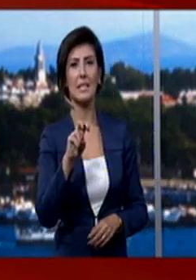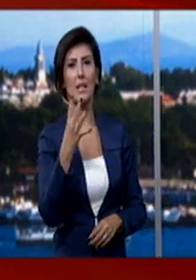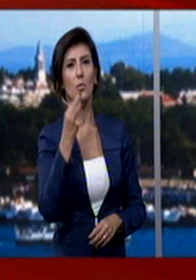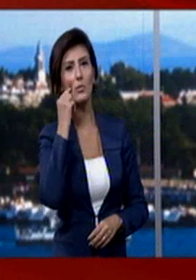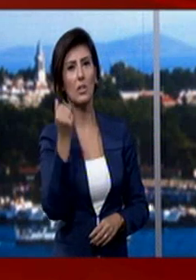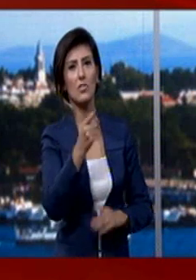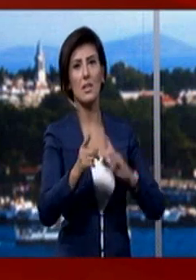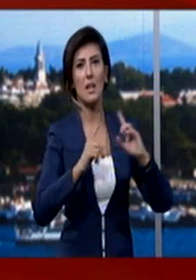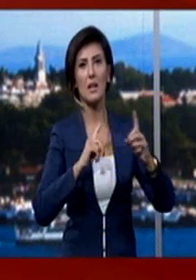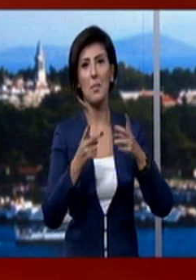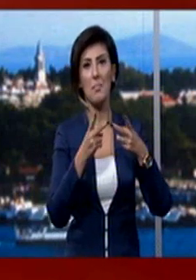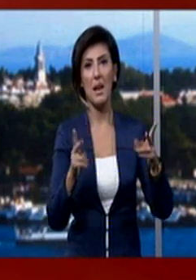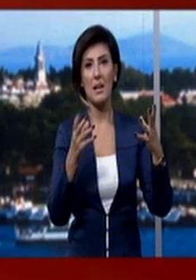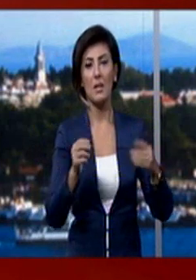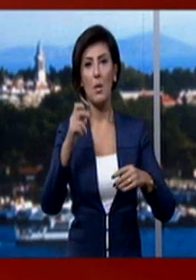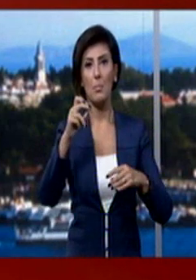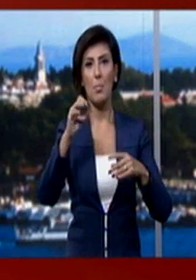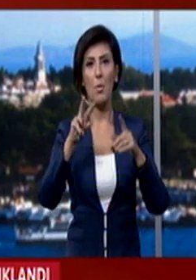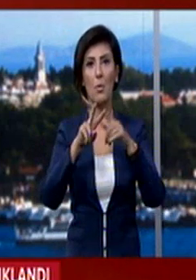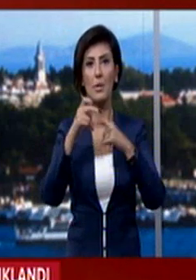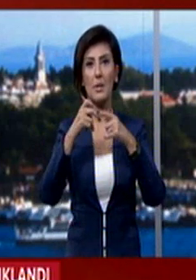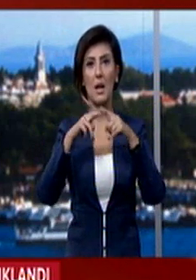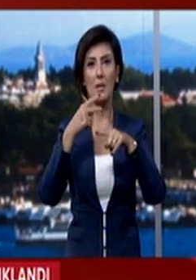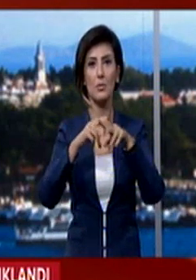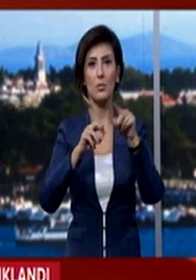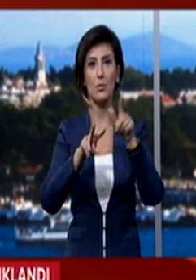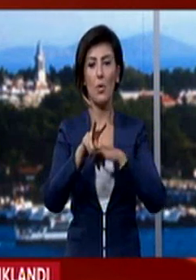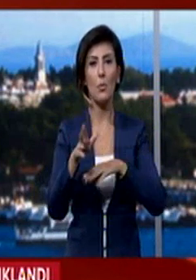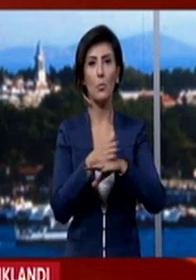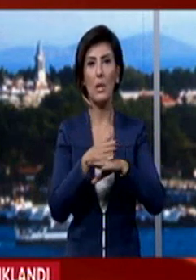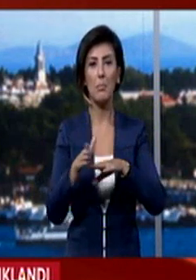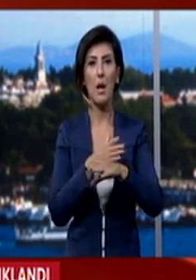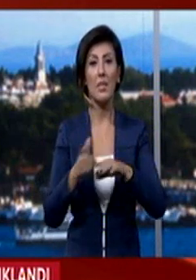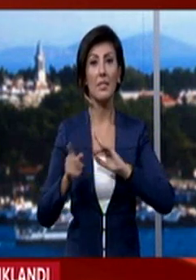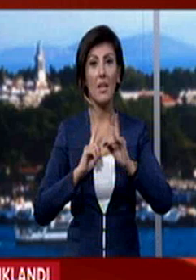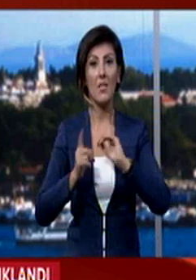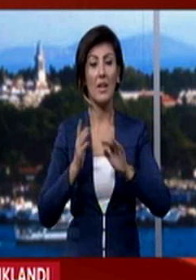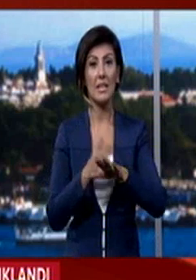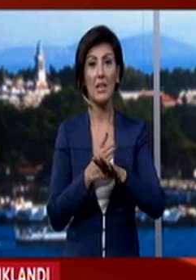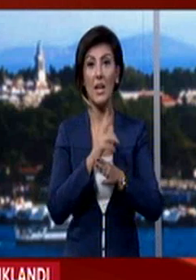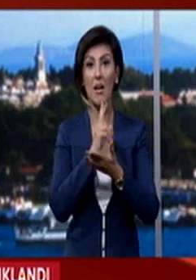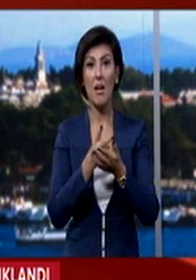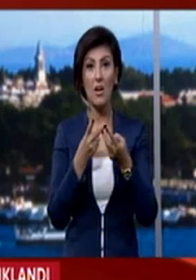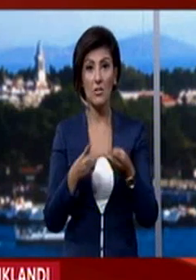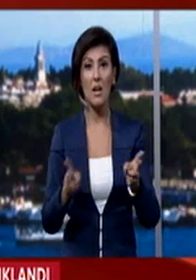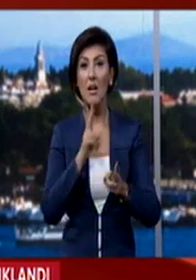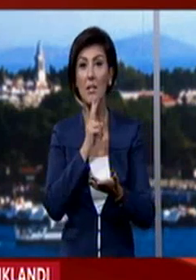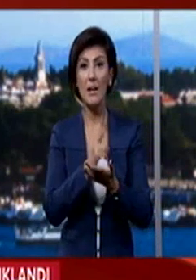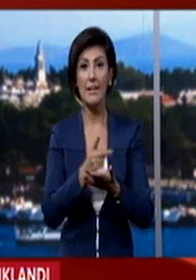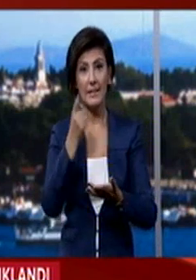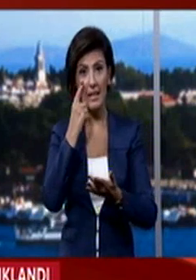...84 sanığın yargılanıp beraat ettiği Poyrazköy mühimmat davasının gerekçeli kararı açıklandı. Kararda delillerin